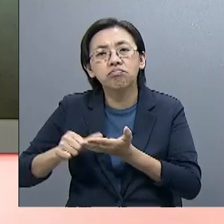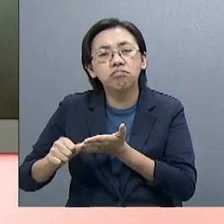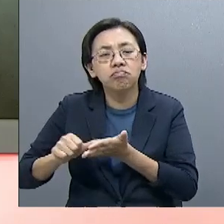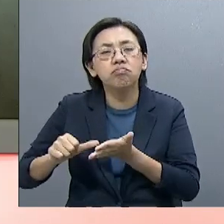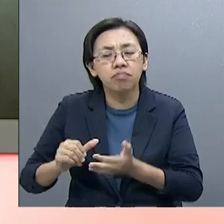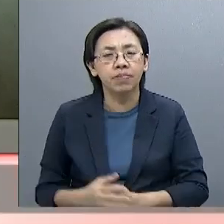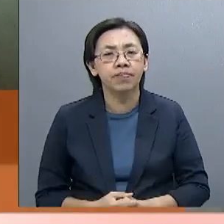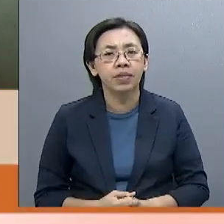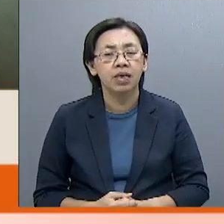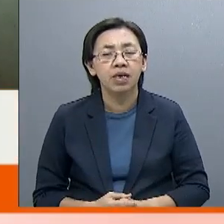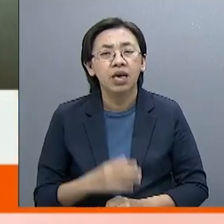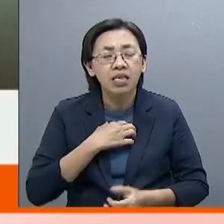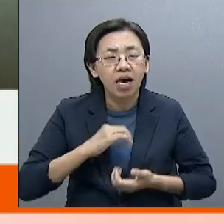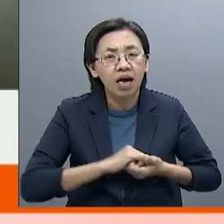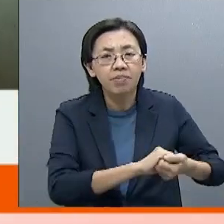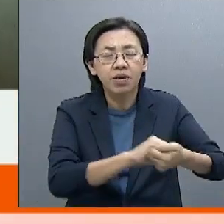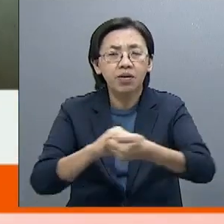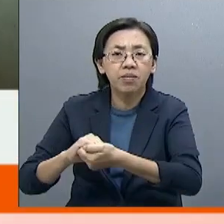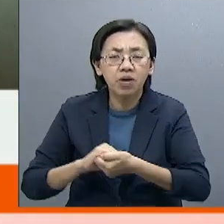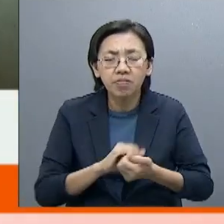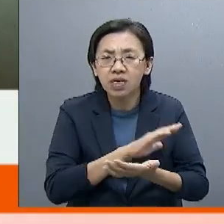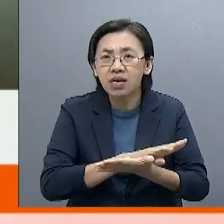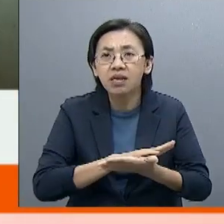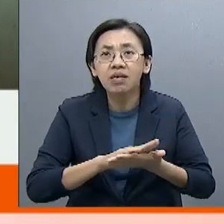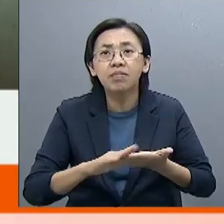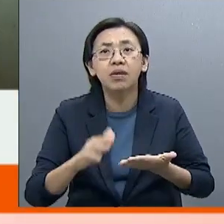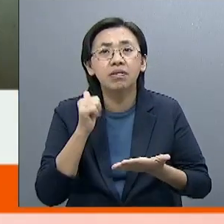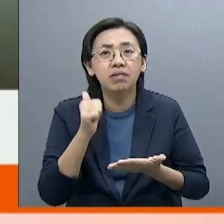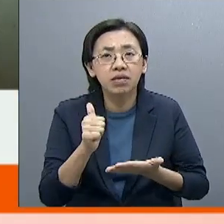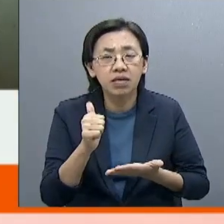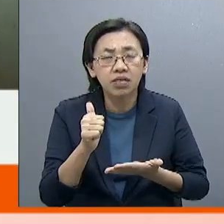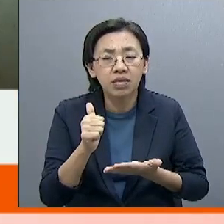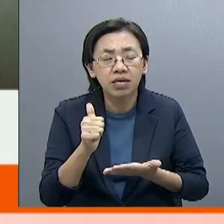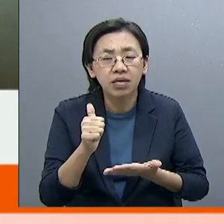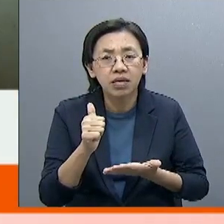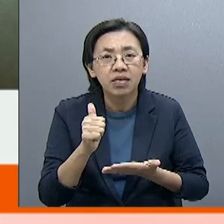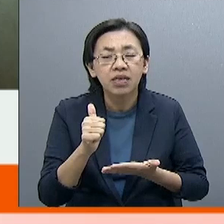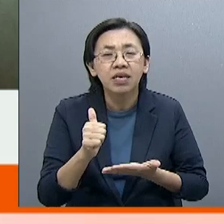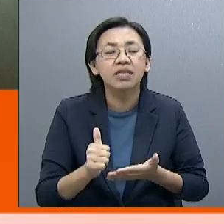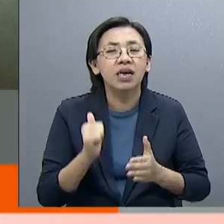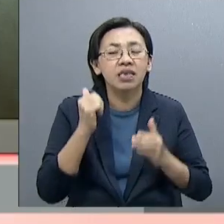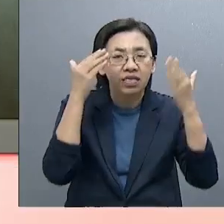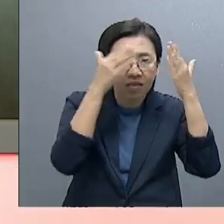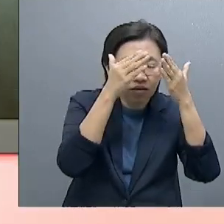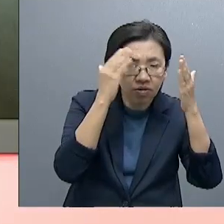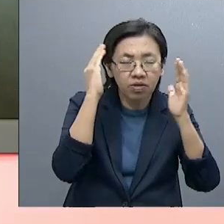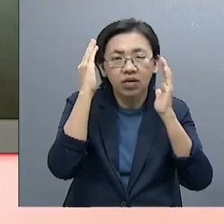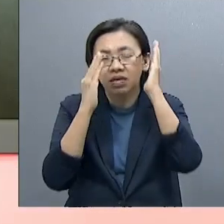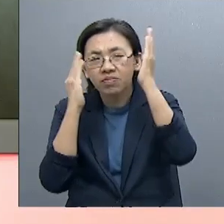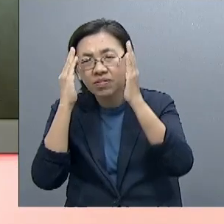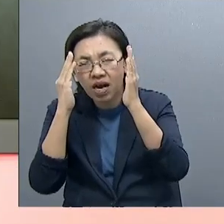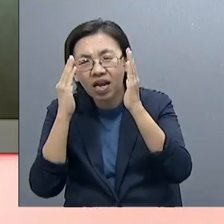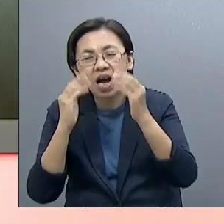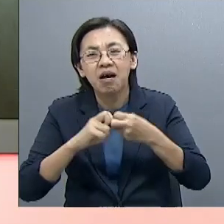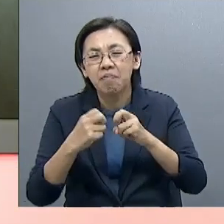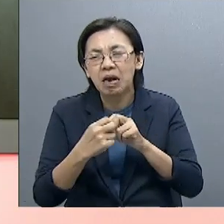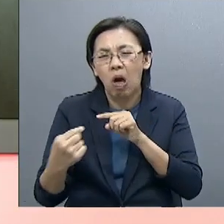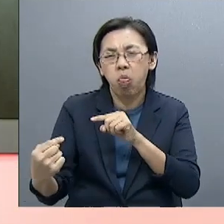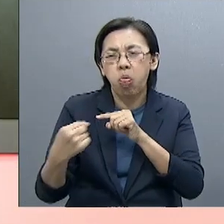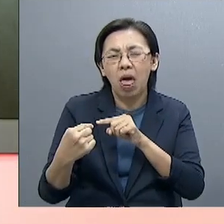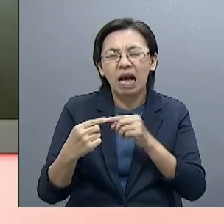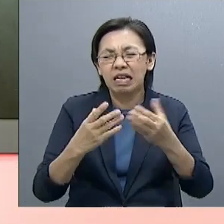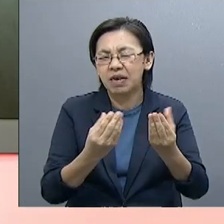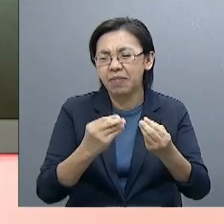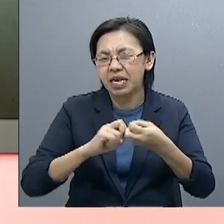และเพื่อให้ความร่วมมือกันในครั้งนี้มันราบรื่นมากขึ้นค่ะทั้งสองประเทศตัดสินใจว่าจะยุติข้อพิพาทเรื่องดินแดนกันเอาไว้ก่อน